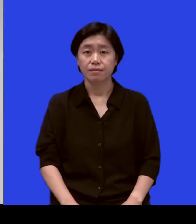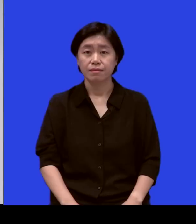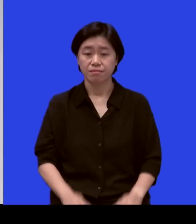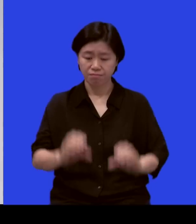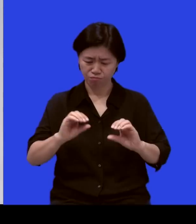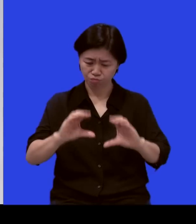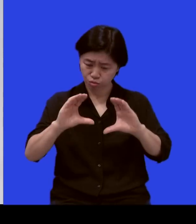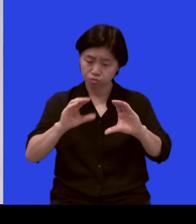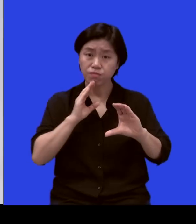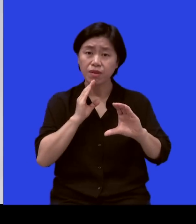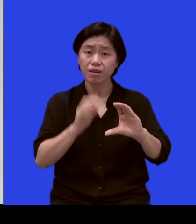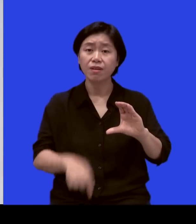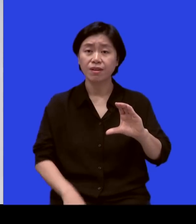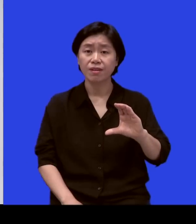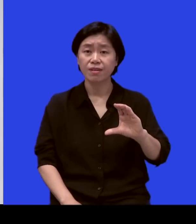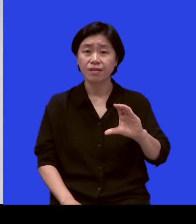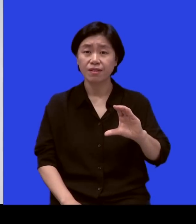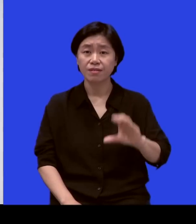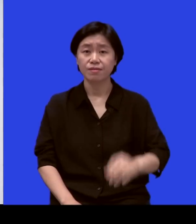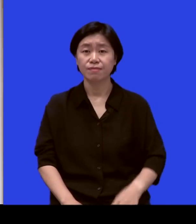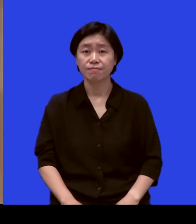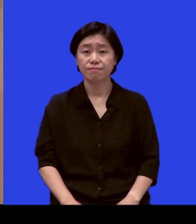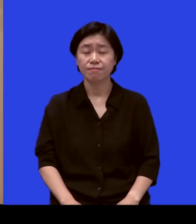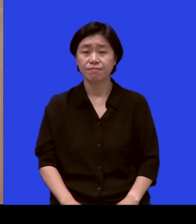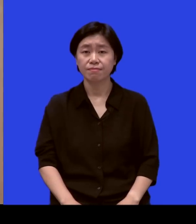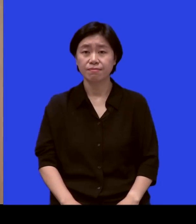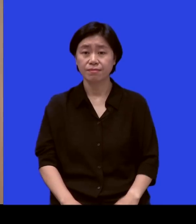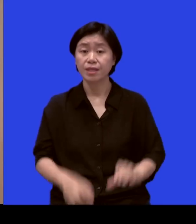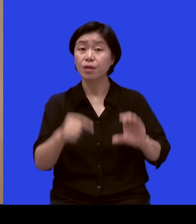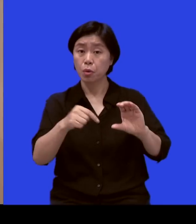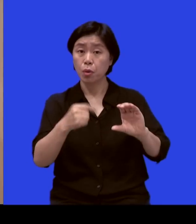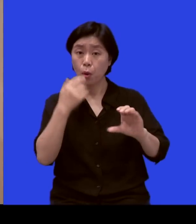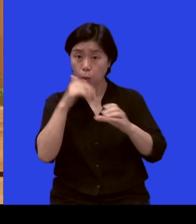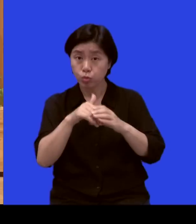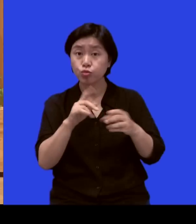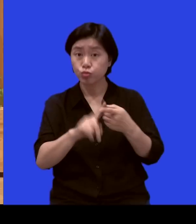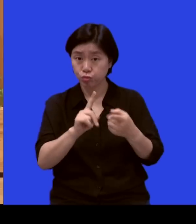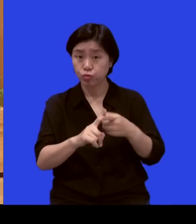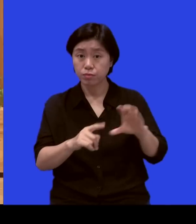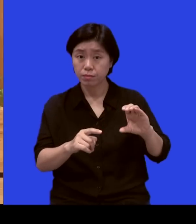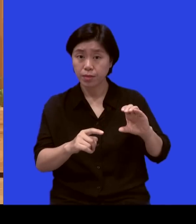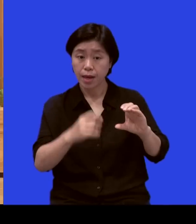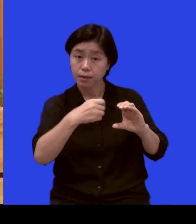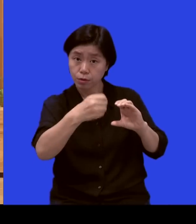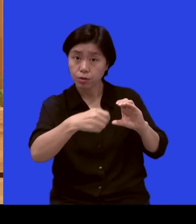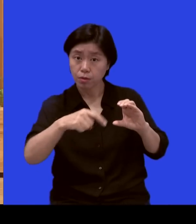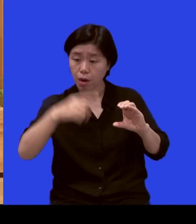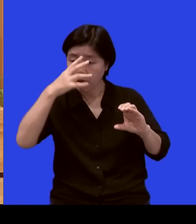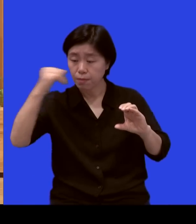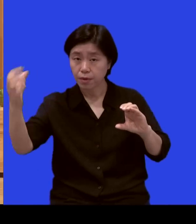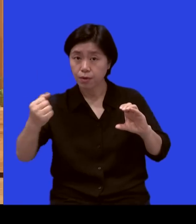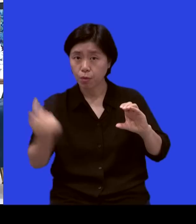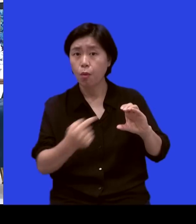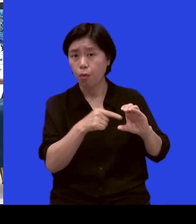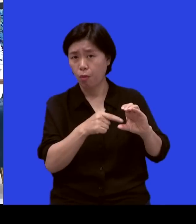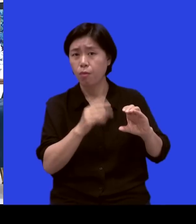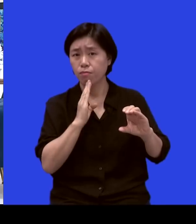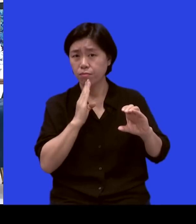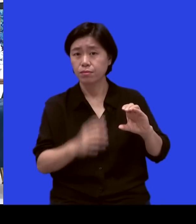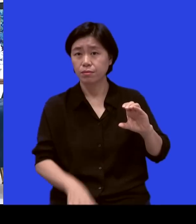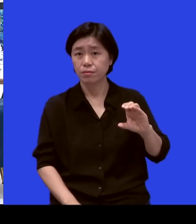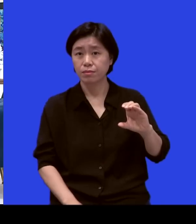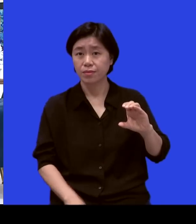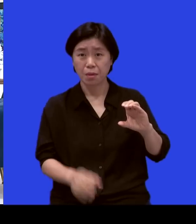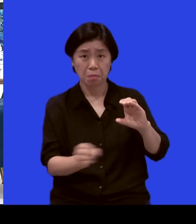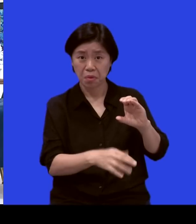두께도 이 정도예요. 그럼 그게 만약 바로 이 돈이 봉투예요. 엄청 많을 것 같은데. 그 글씨가 예. 이 봉투예요. 이걸